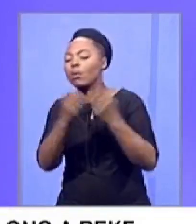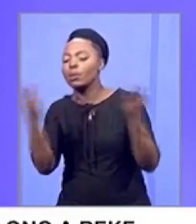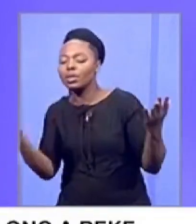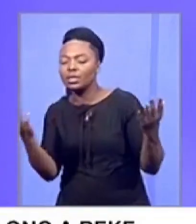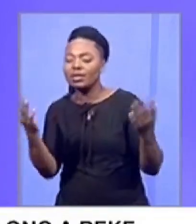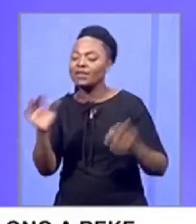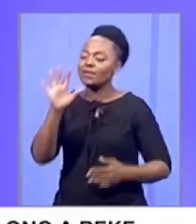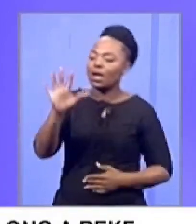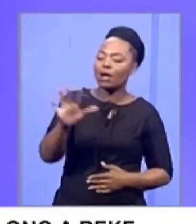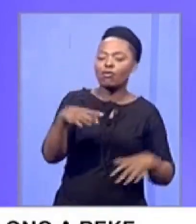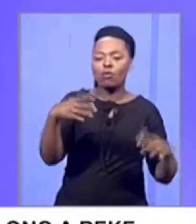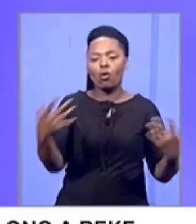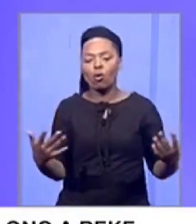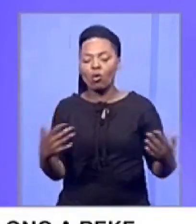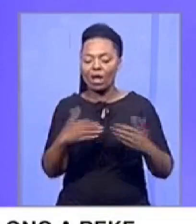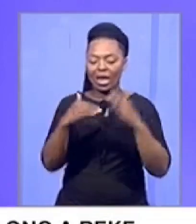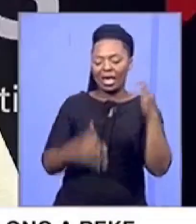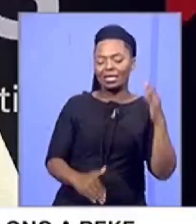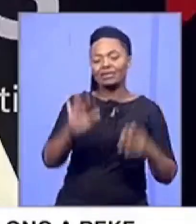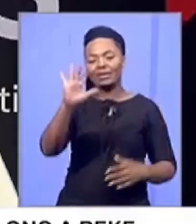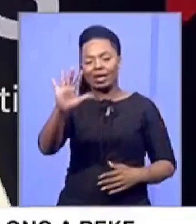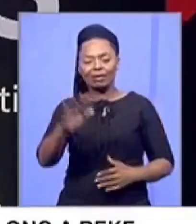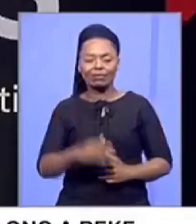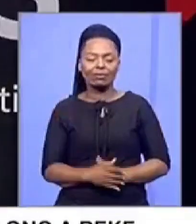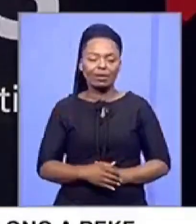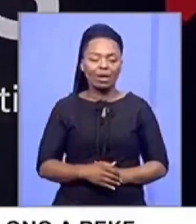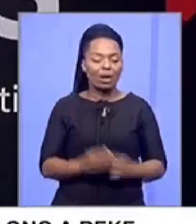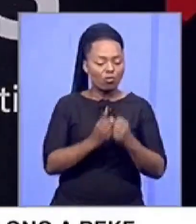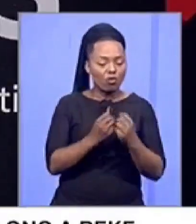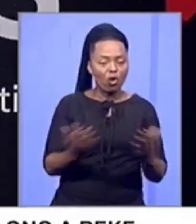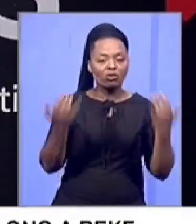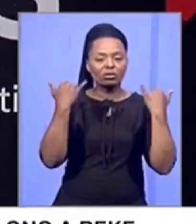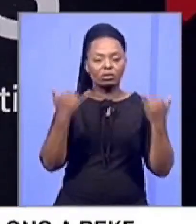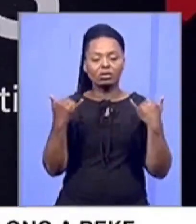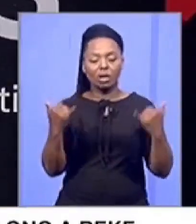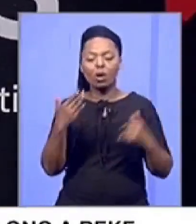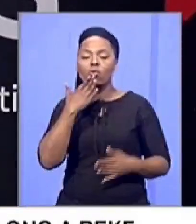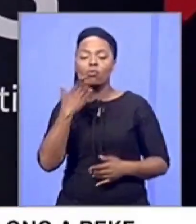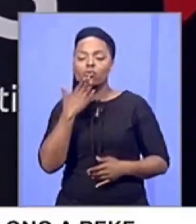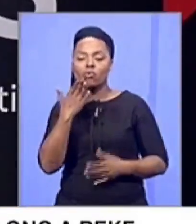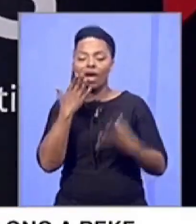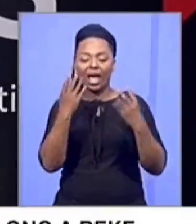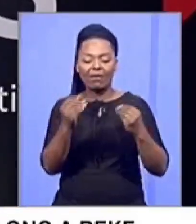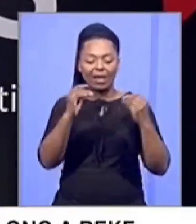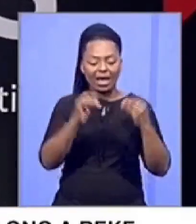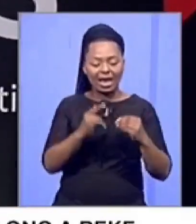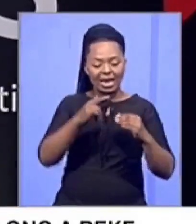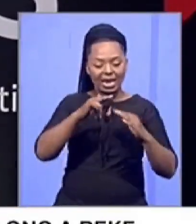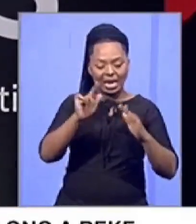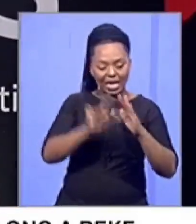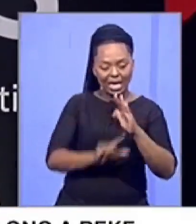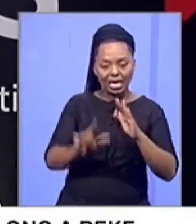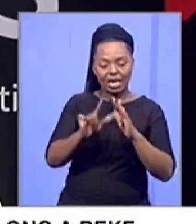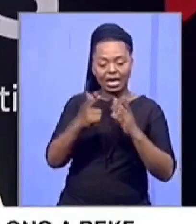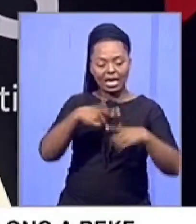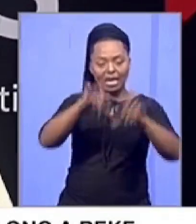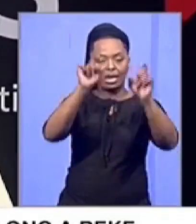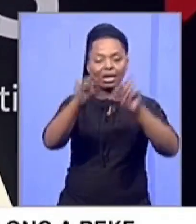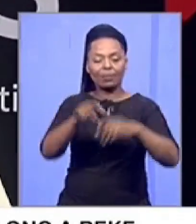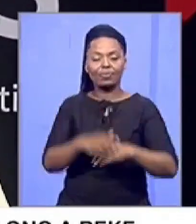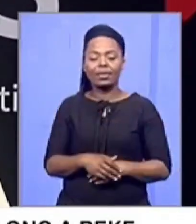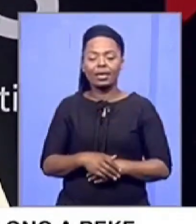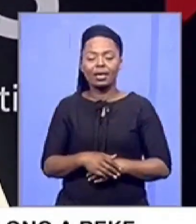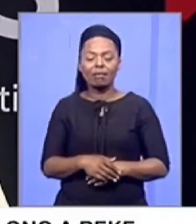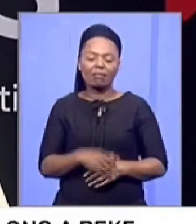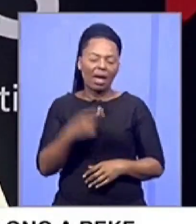fitla bohlanong botsheleleng bongata ba dihlopha tse leng hore di na le diki tse leng ba di hapile ke ka gola ke